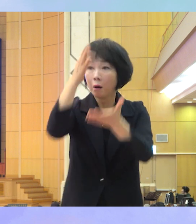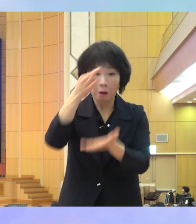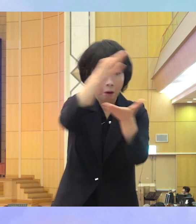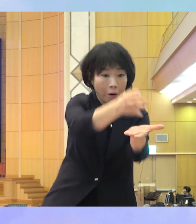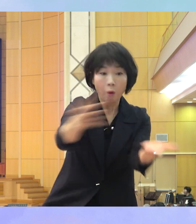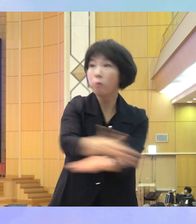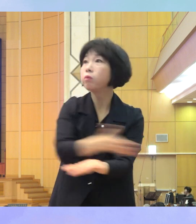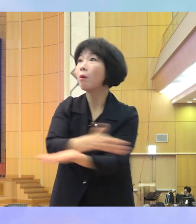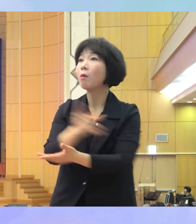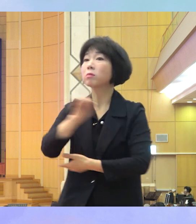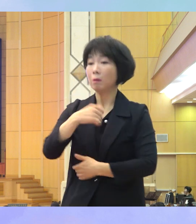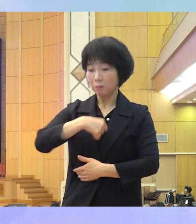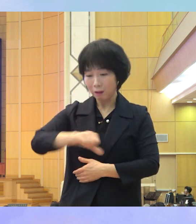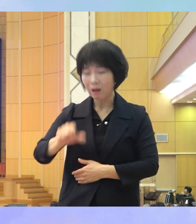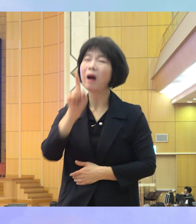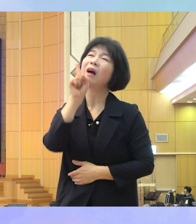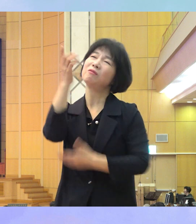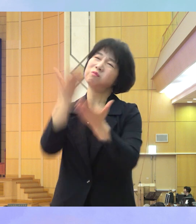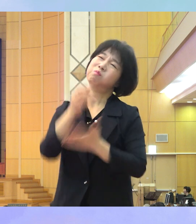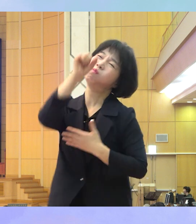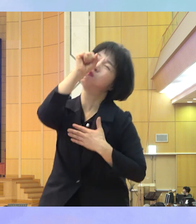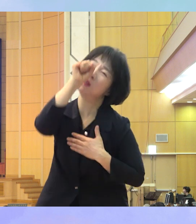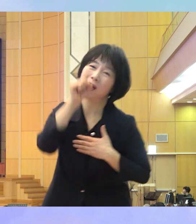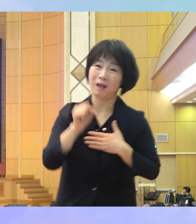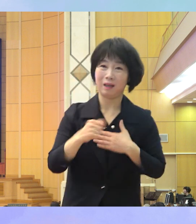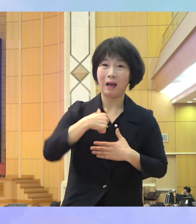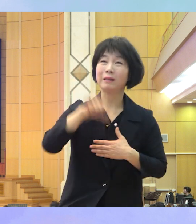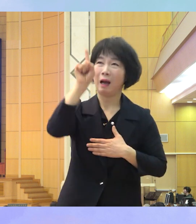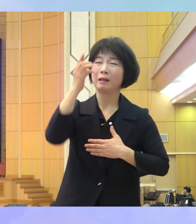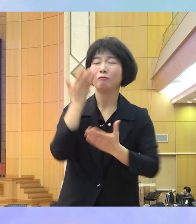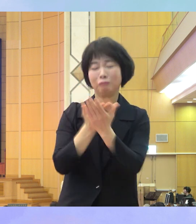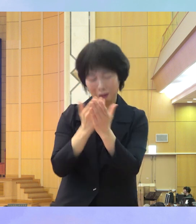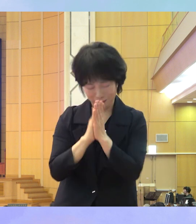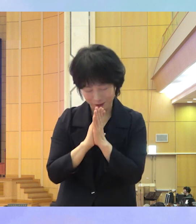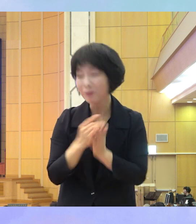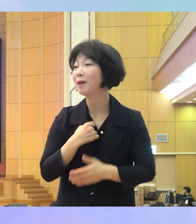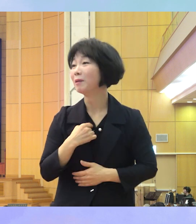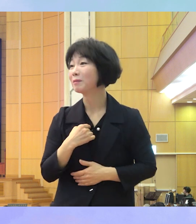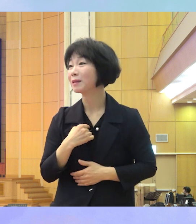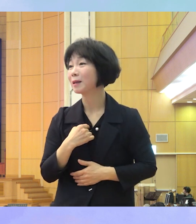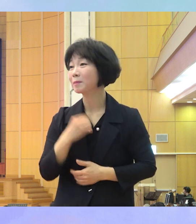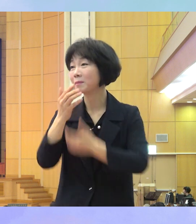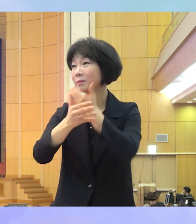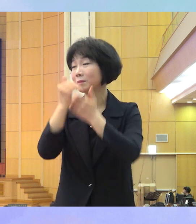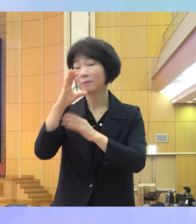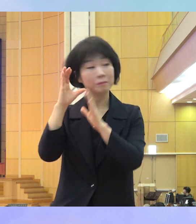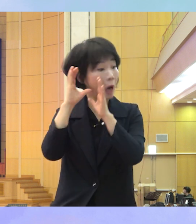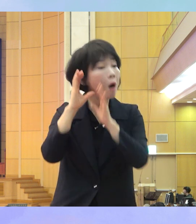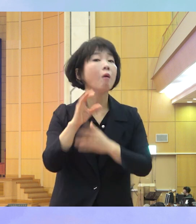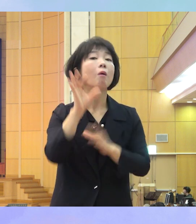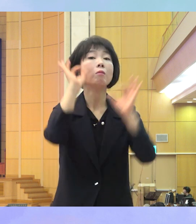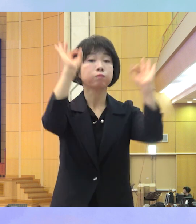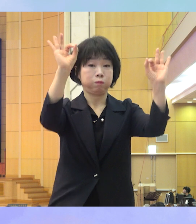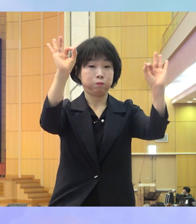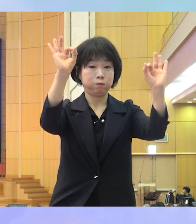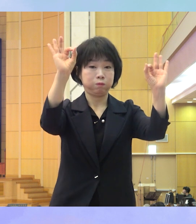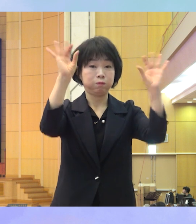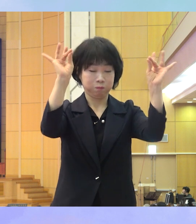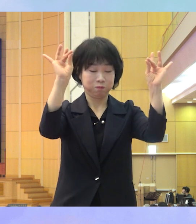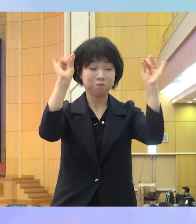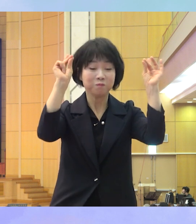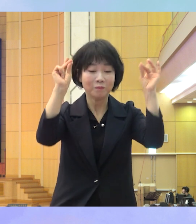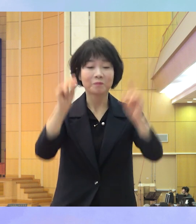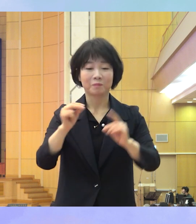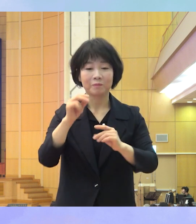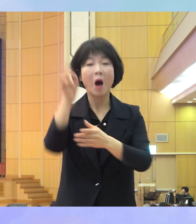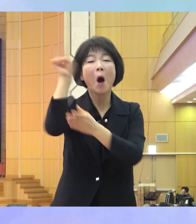축복을 누릴 수 있는 자식을 주시옵소서, 아들을 주시옵소서. 그랬더니 하나님께서 쾌히 승낙하셔서